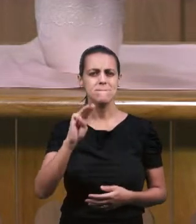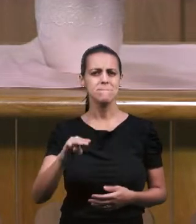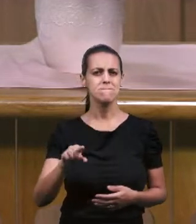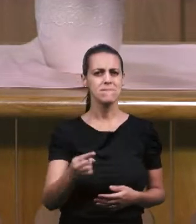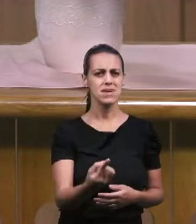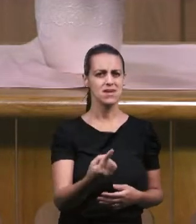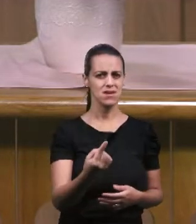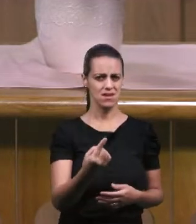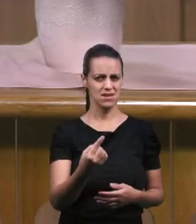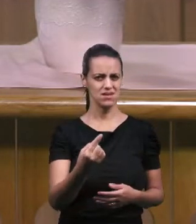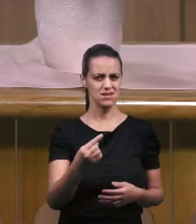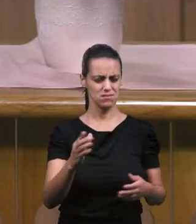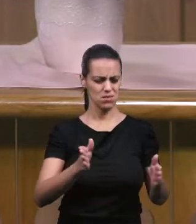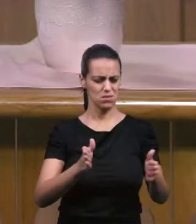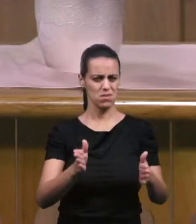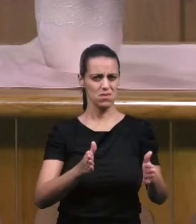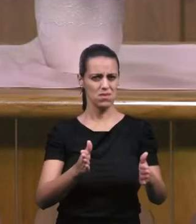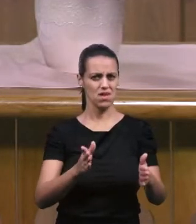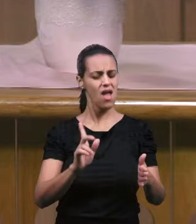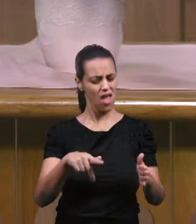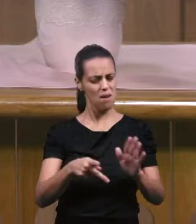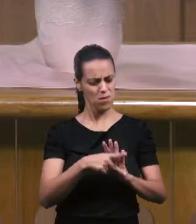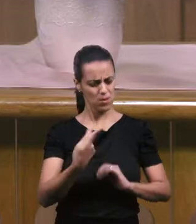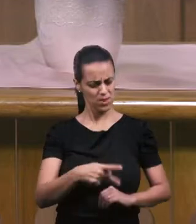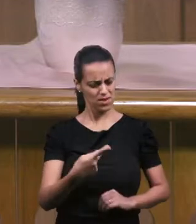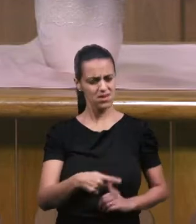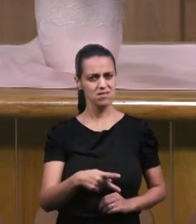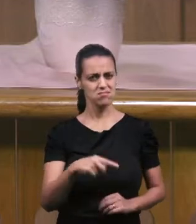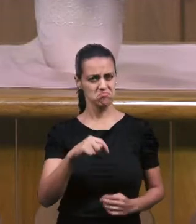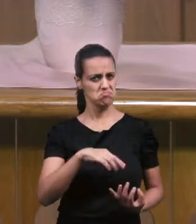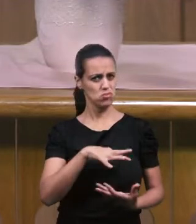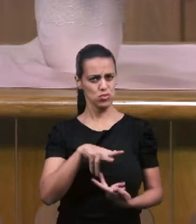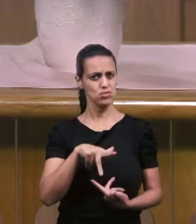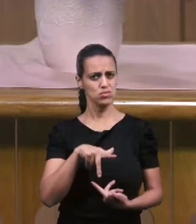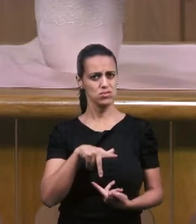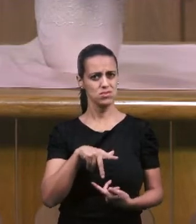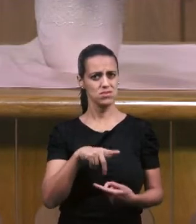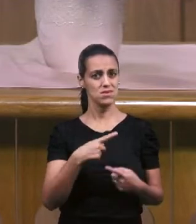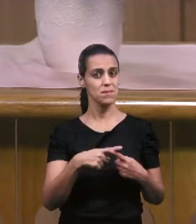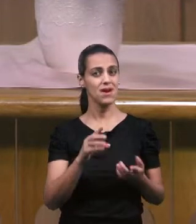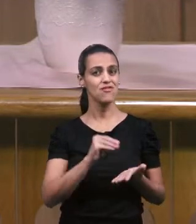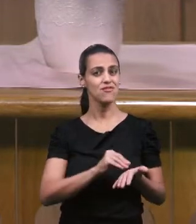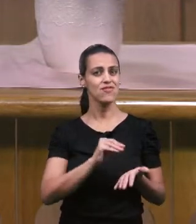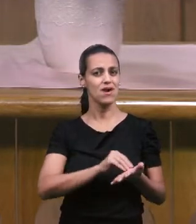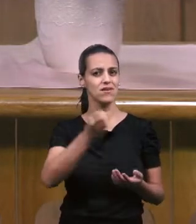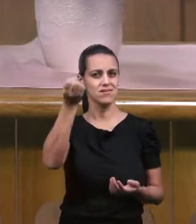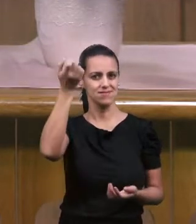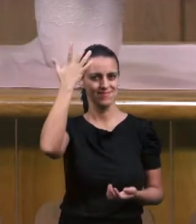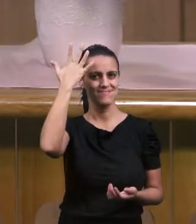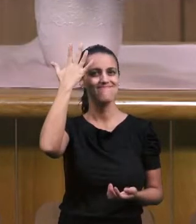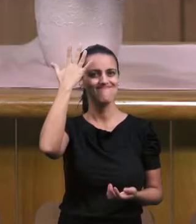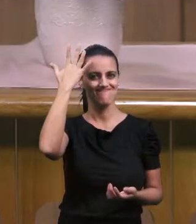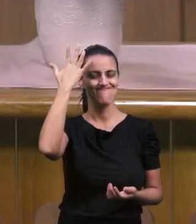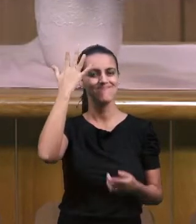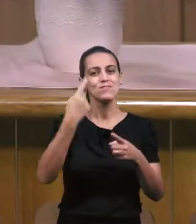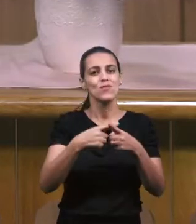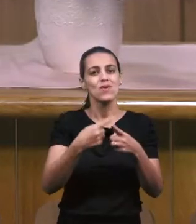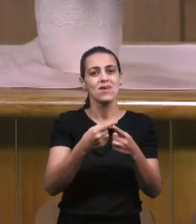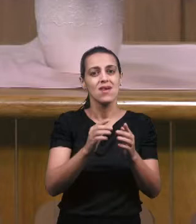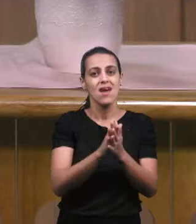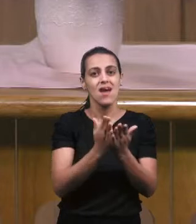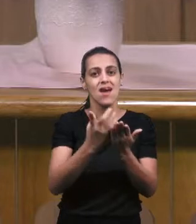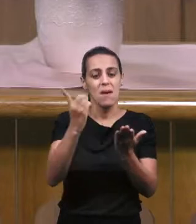terre. Et cela était une conception rationnelle pour manque de révélation. La Bible a